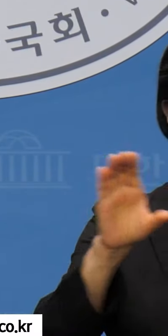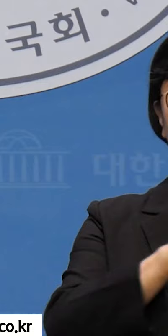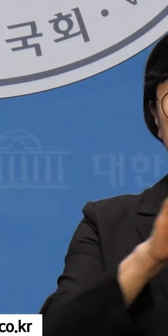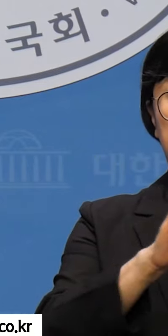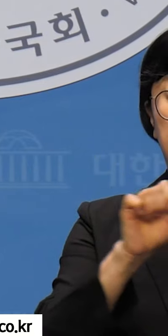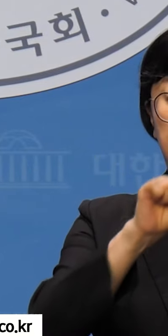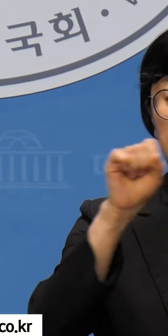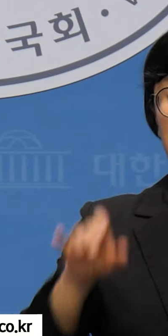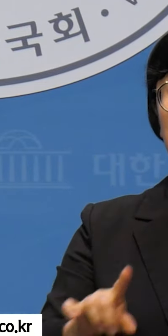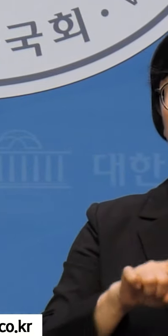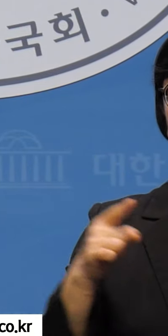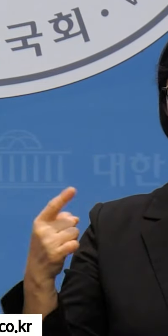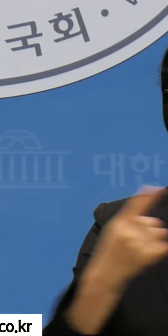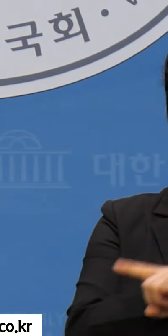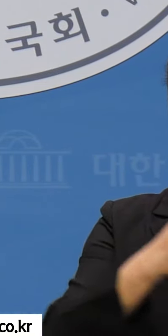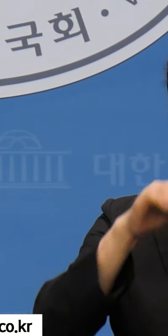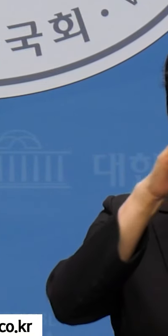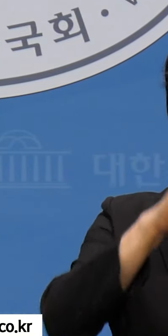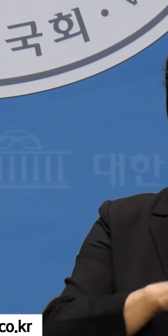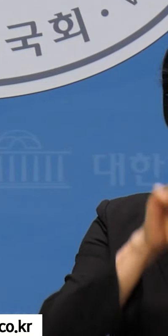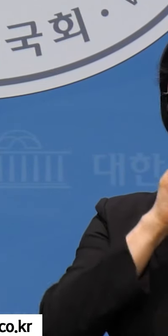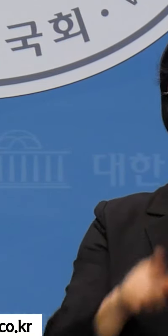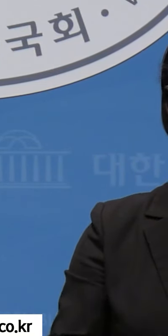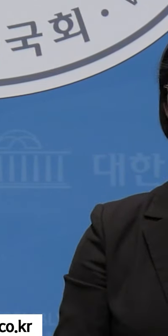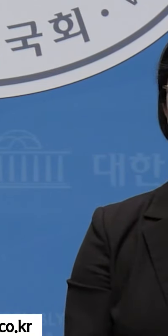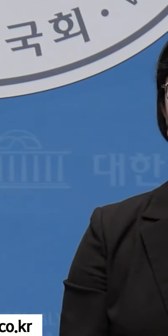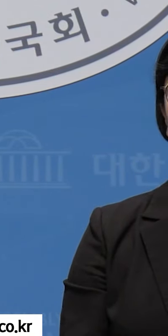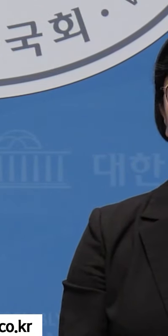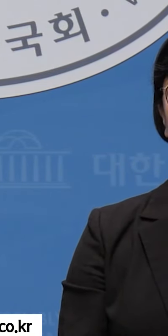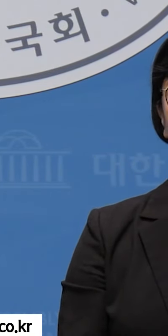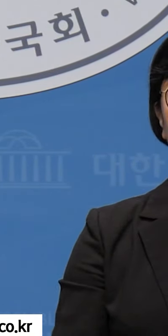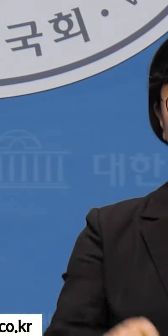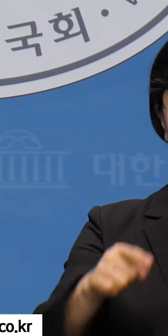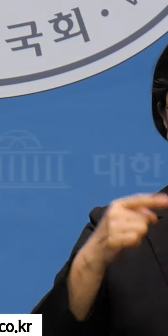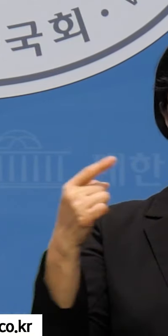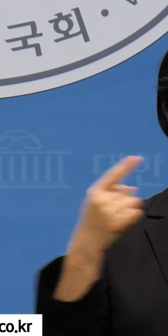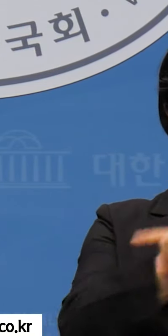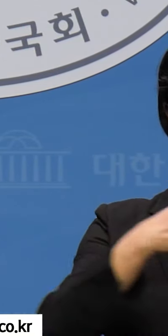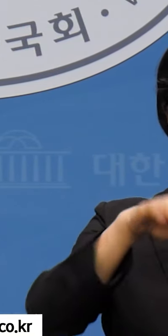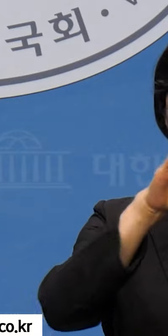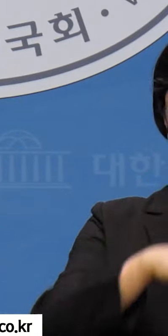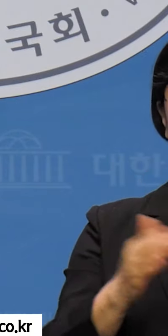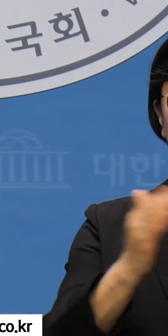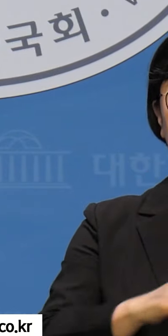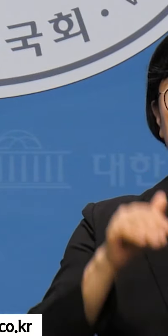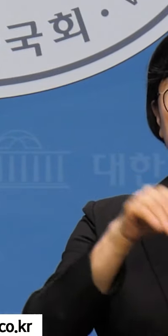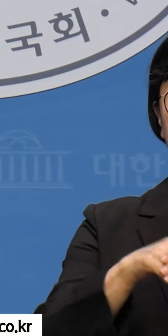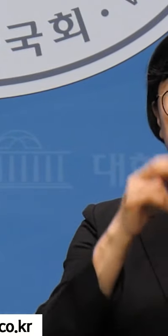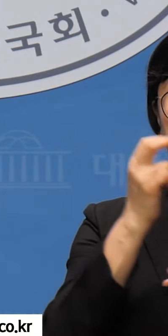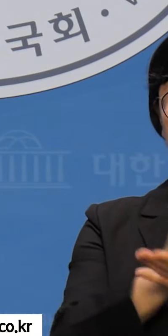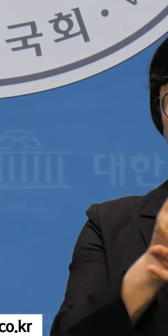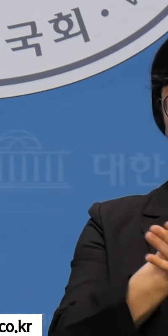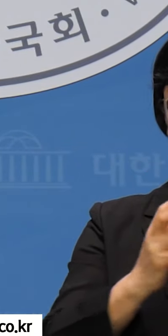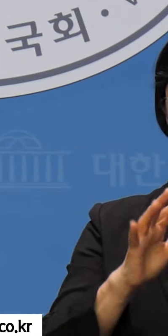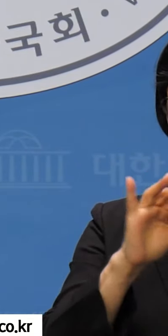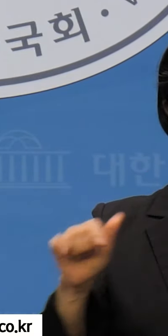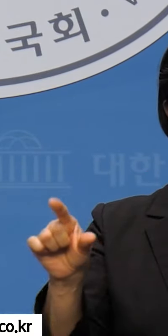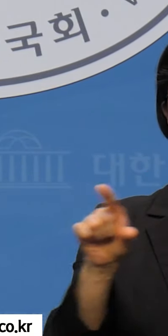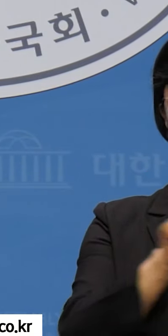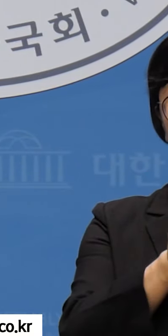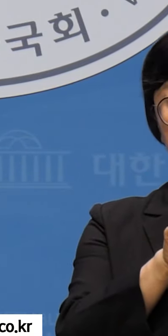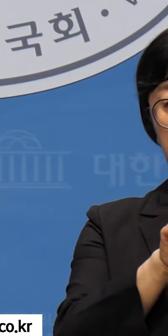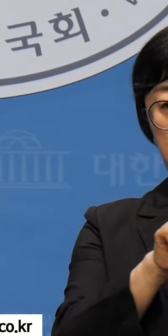대한 개선안이다. 그러나 상기 개선안은 공직선거 제도가 국민의